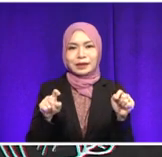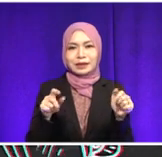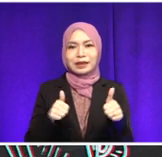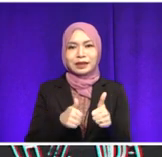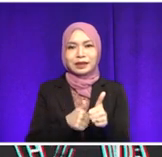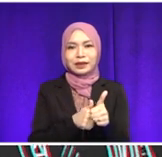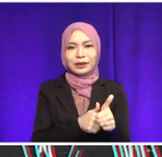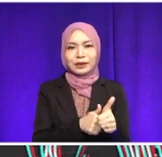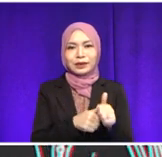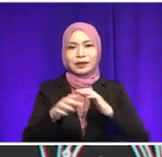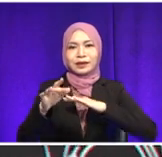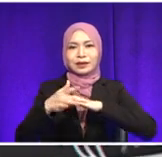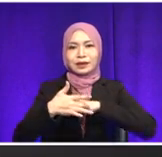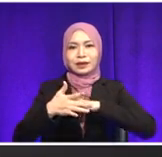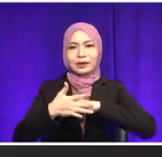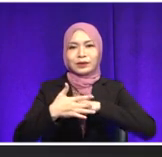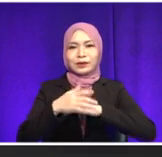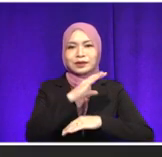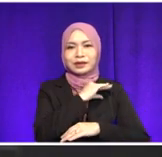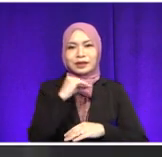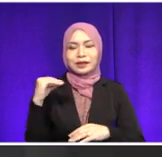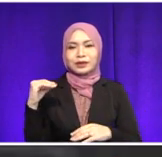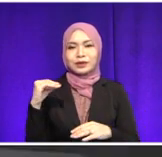teknologi dan juga perkembangan